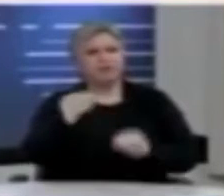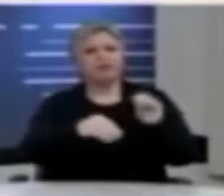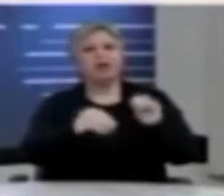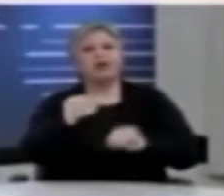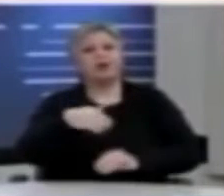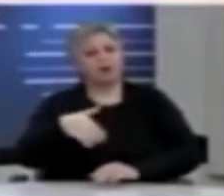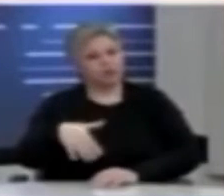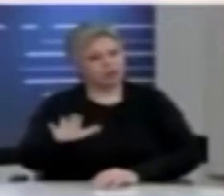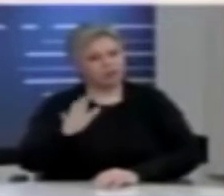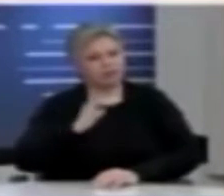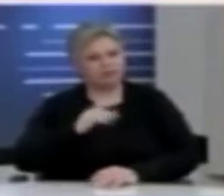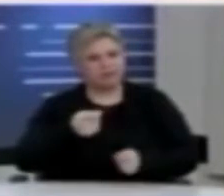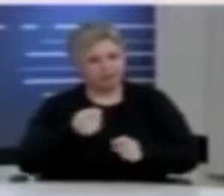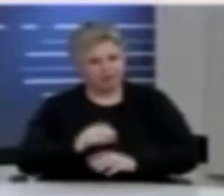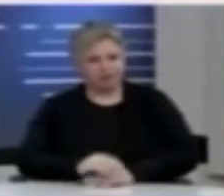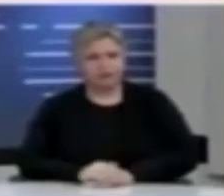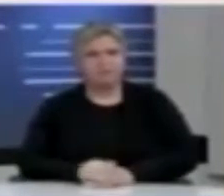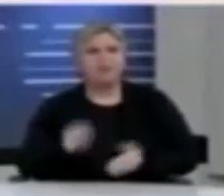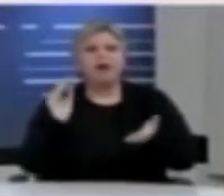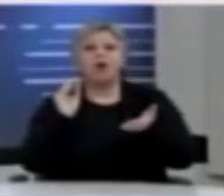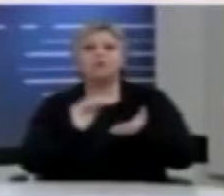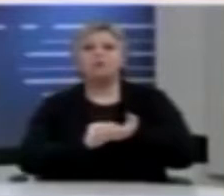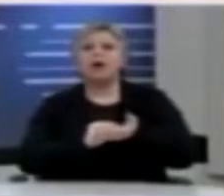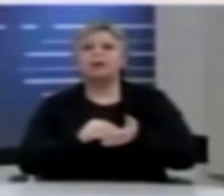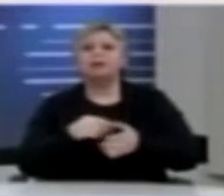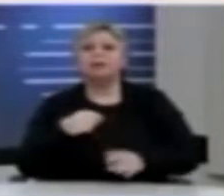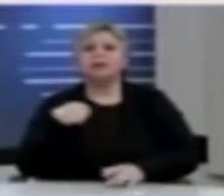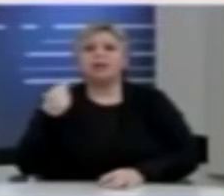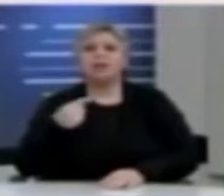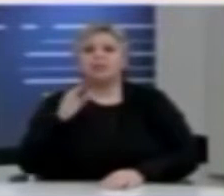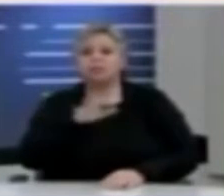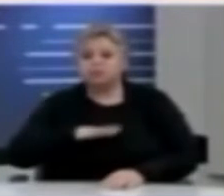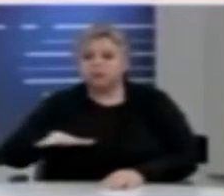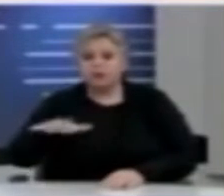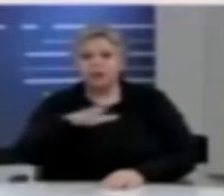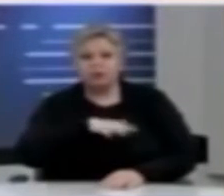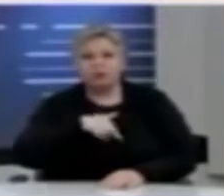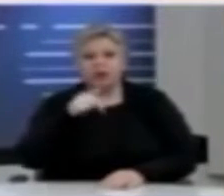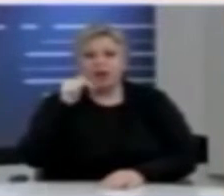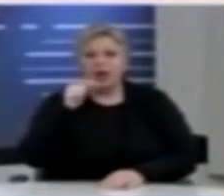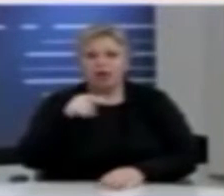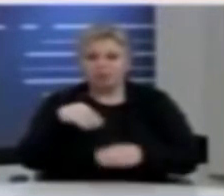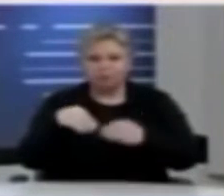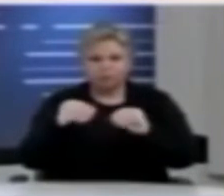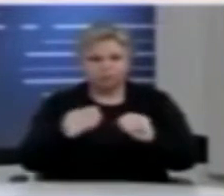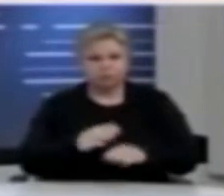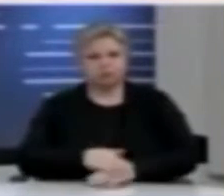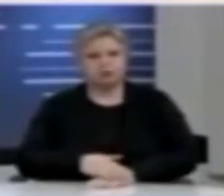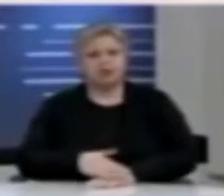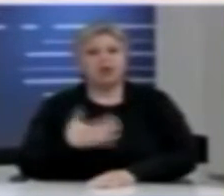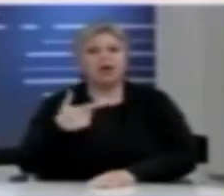Υποθηκεύσατε τη δημόσια περιουσία, τα μνημεία στο υπερταμείο, από το Λευκό